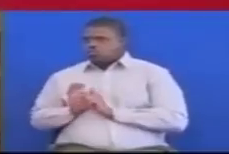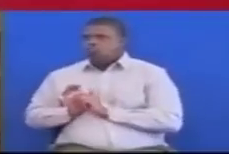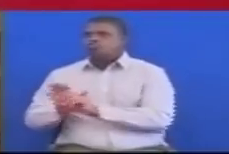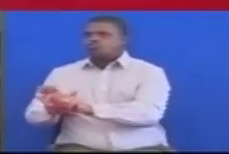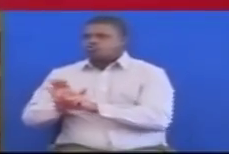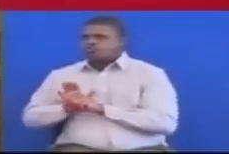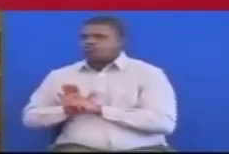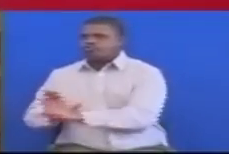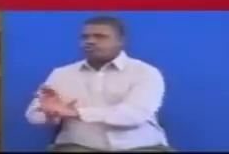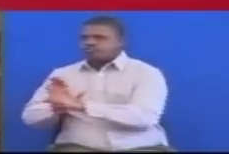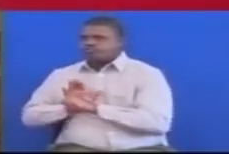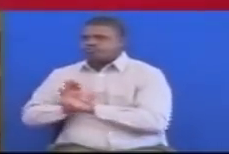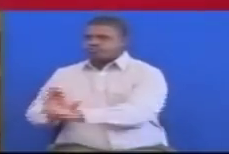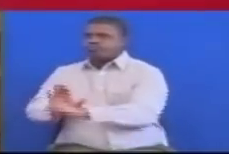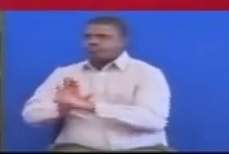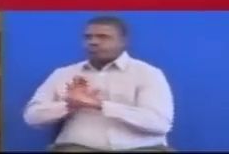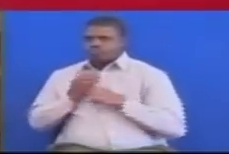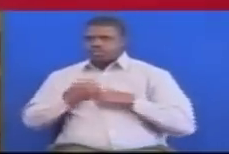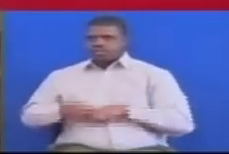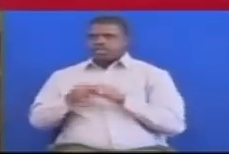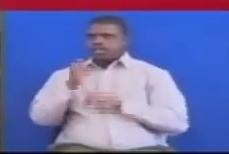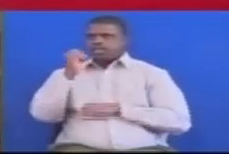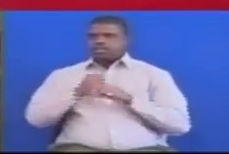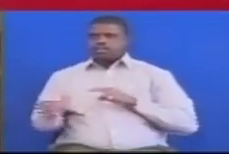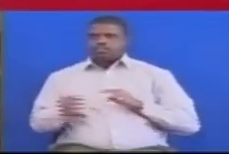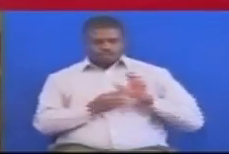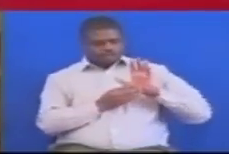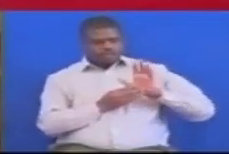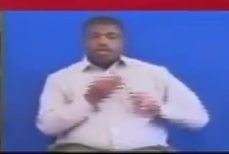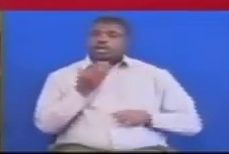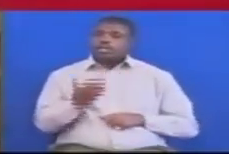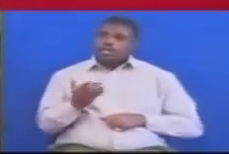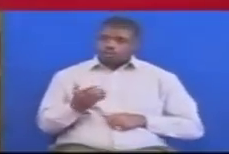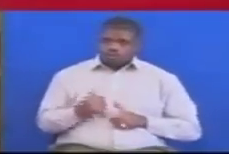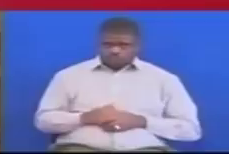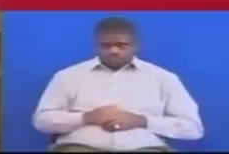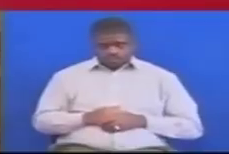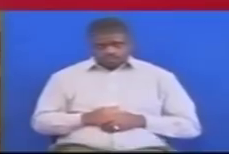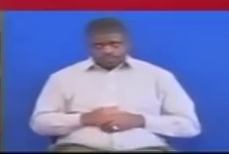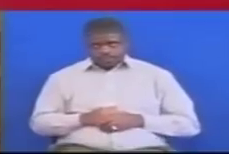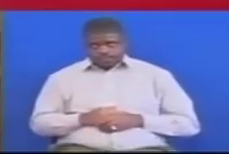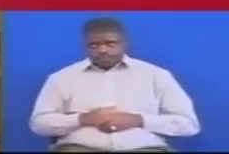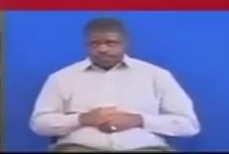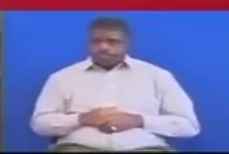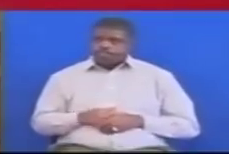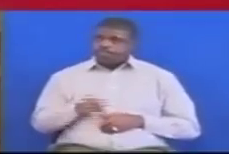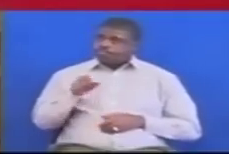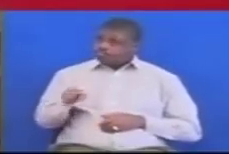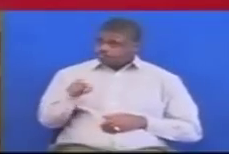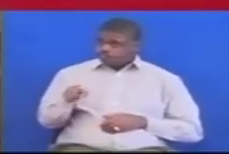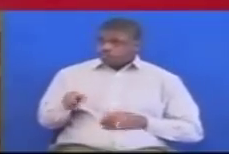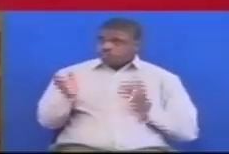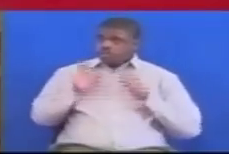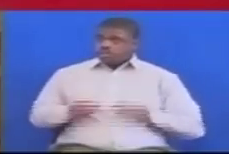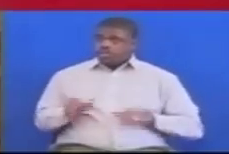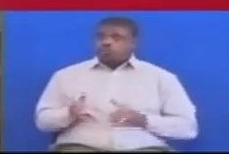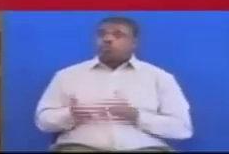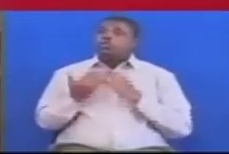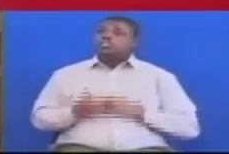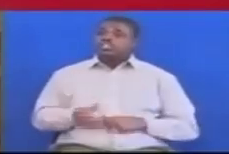maji, utekelezaji wake umefikia 95%. Kukamilika kwa mradi wa Longido kumewezesha wananchi